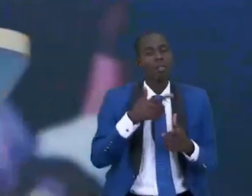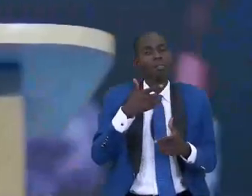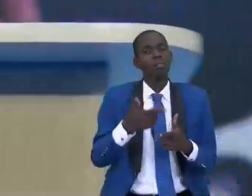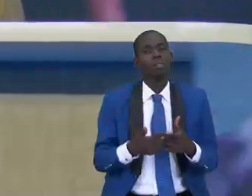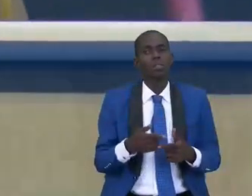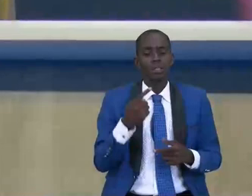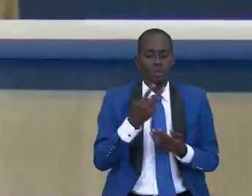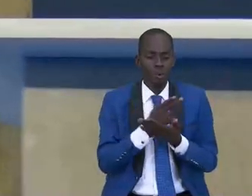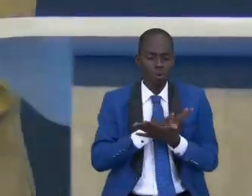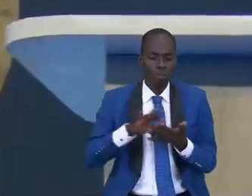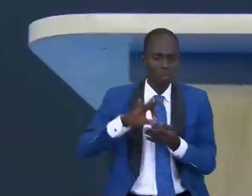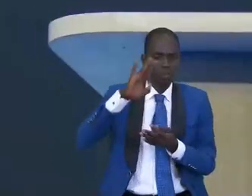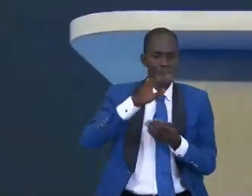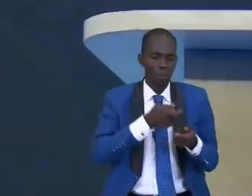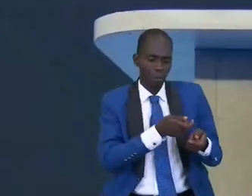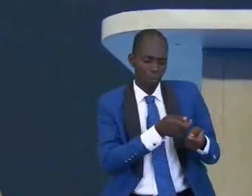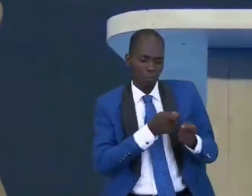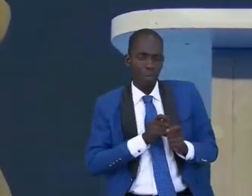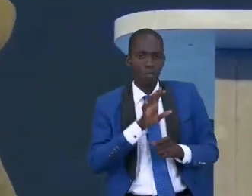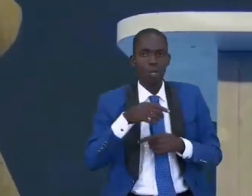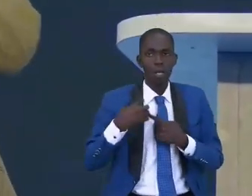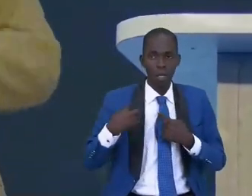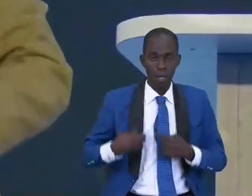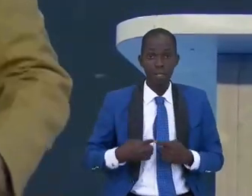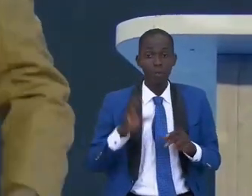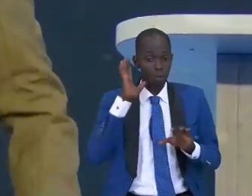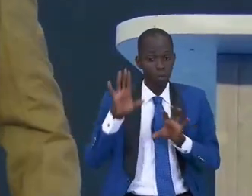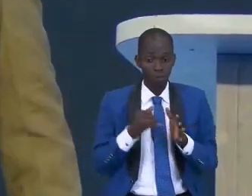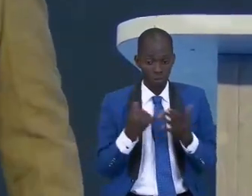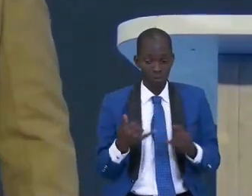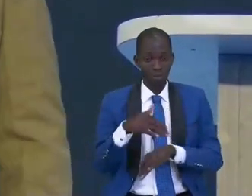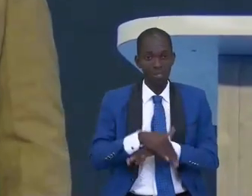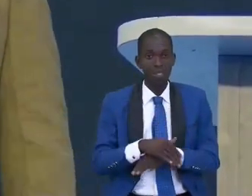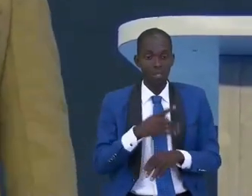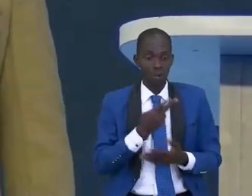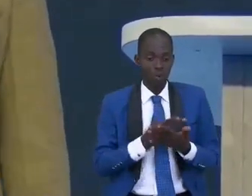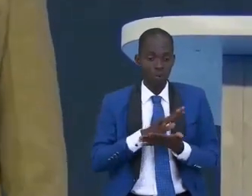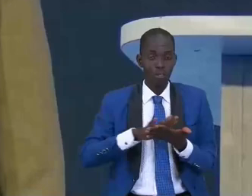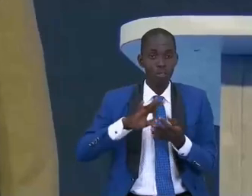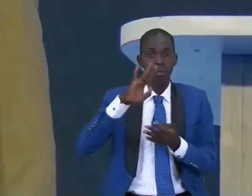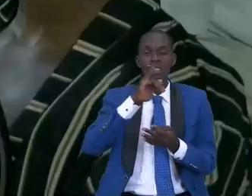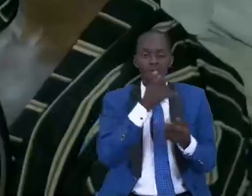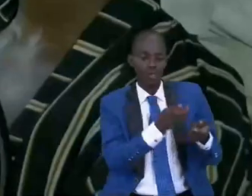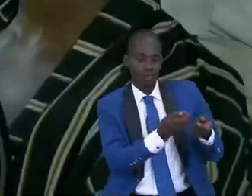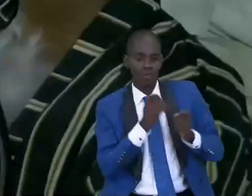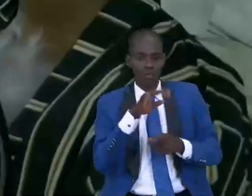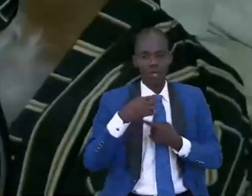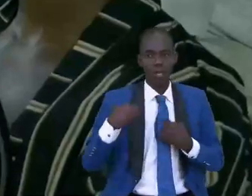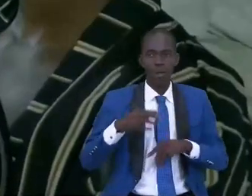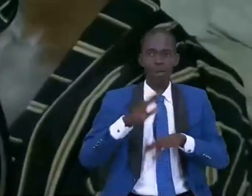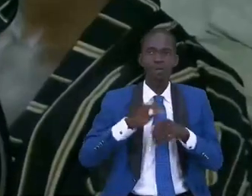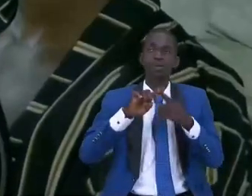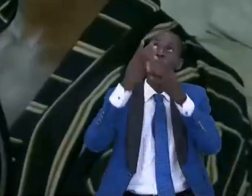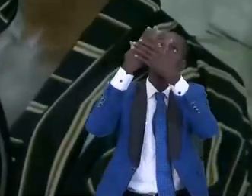Et le Saint-Esprit attire ton cœur. Il le fait maintenant. Il t'attire vers le Père